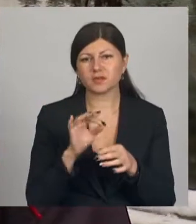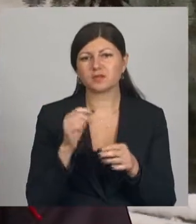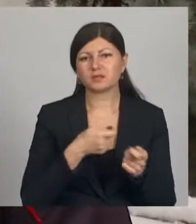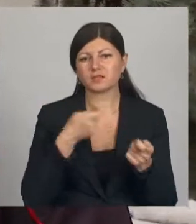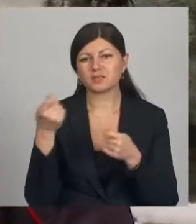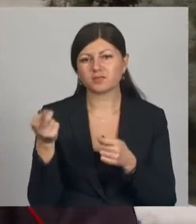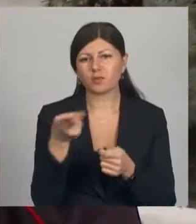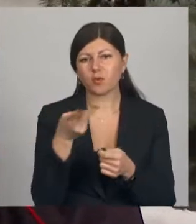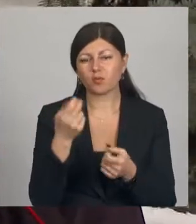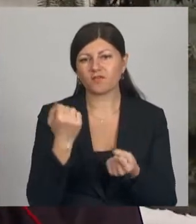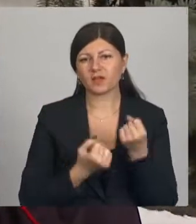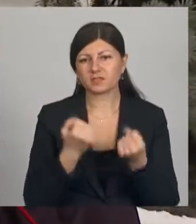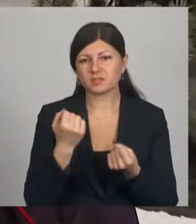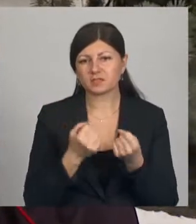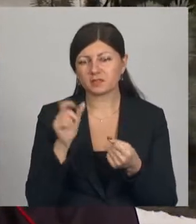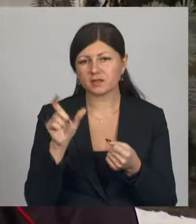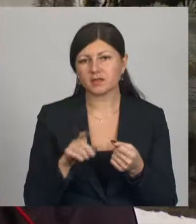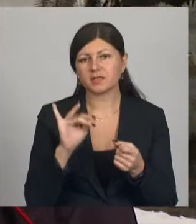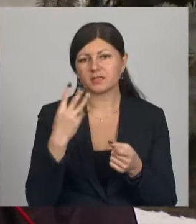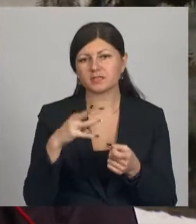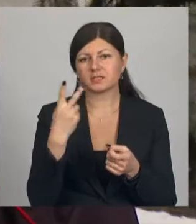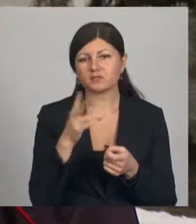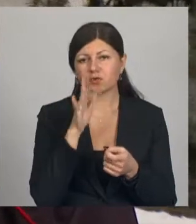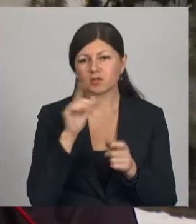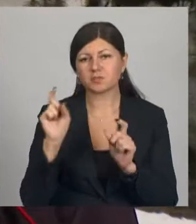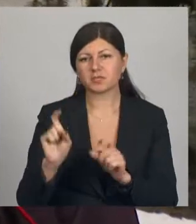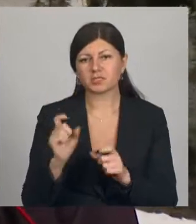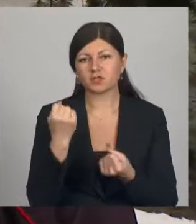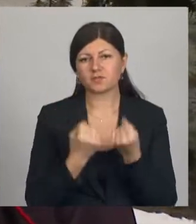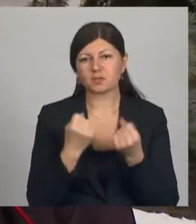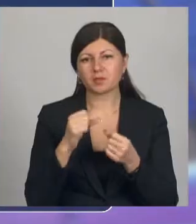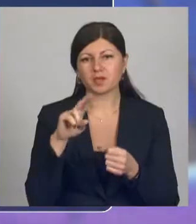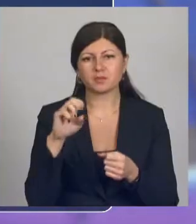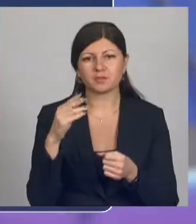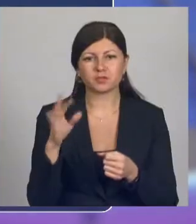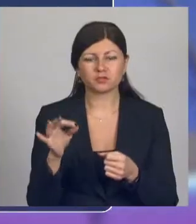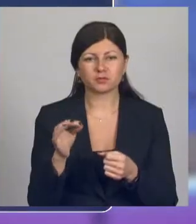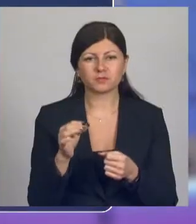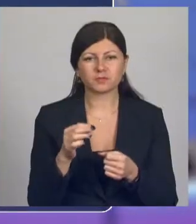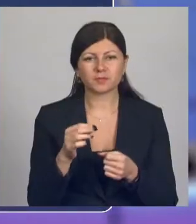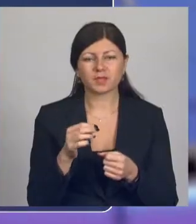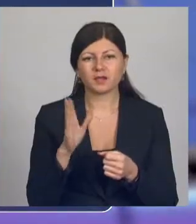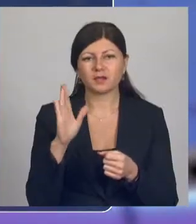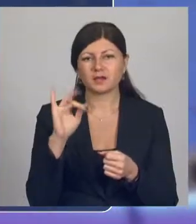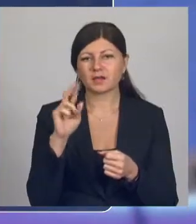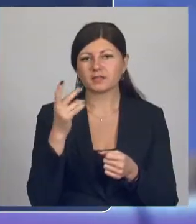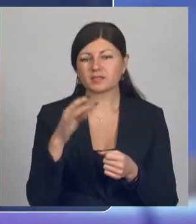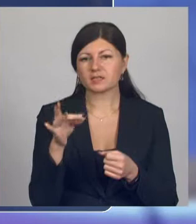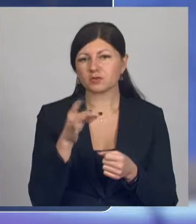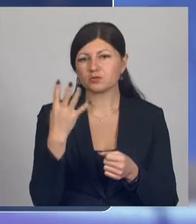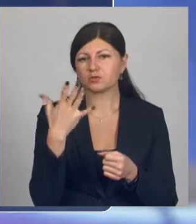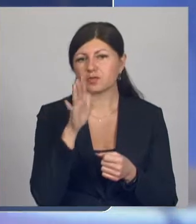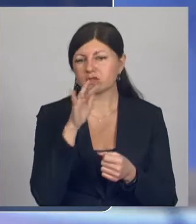доставлены оба водителя, а также 32-летний пассажир автомобиля «Пежо». А в Ракитянском районе